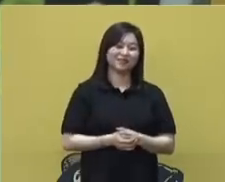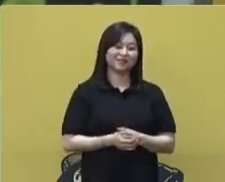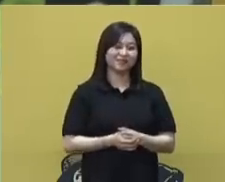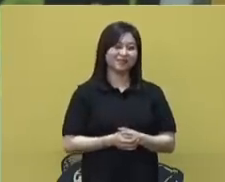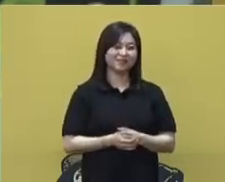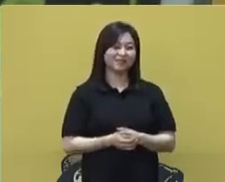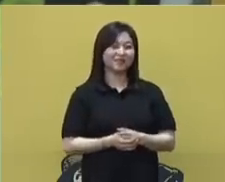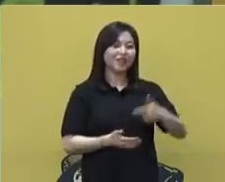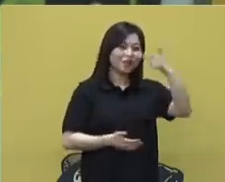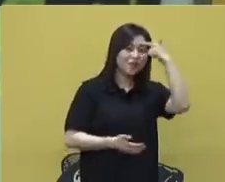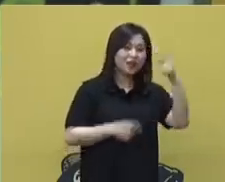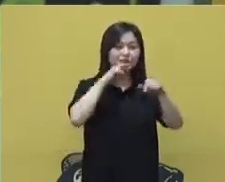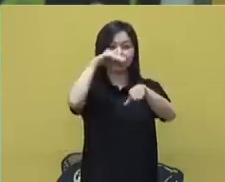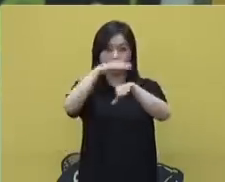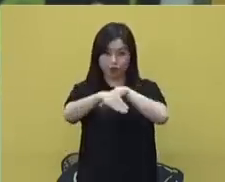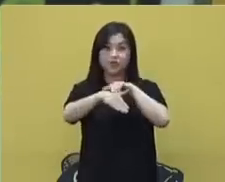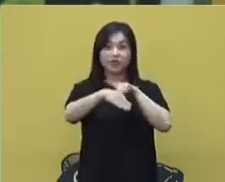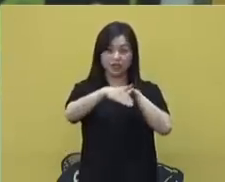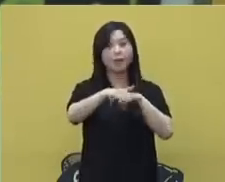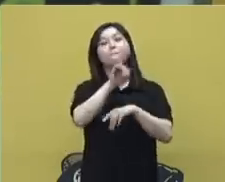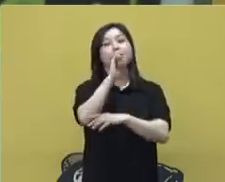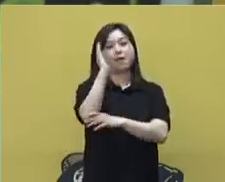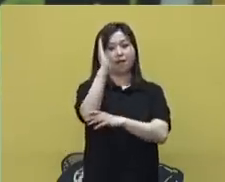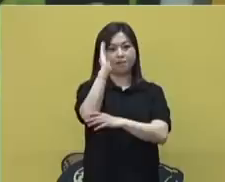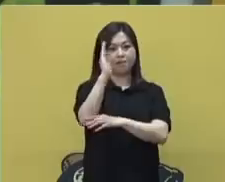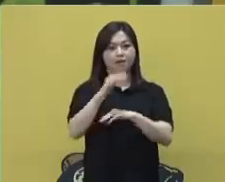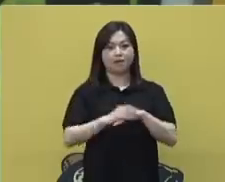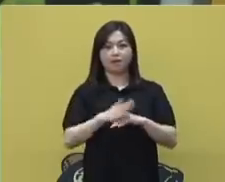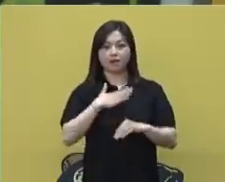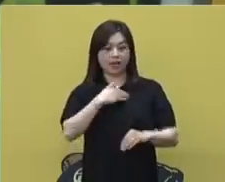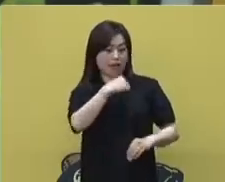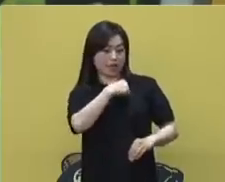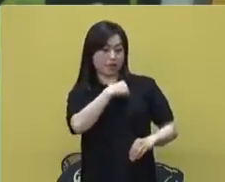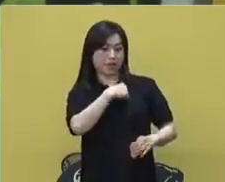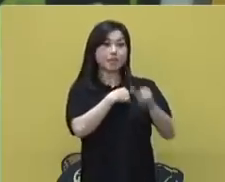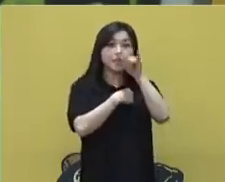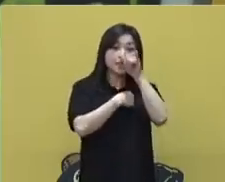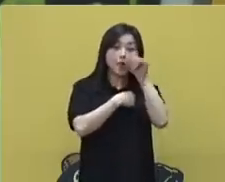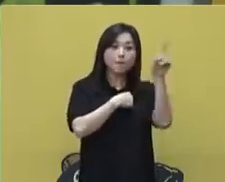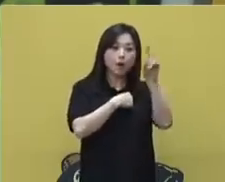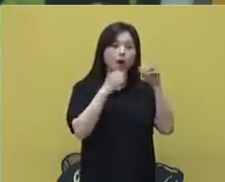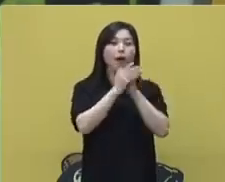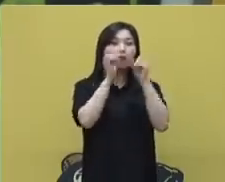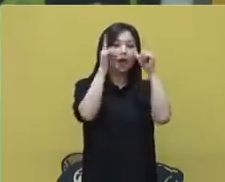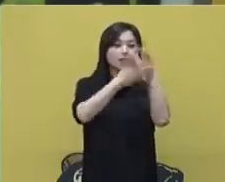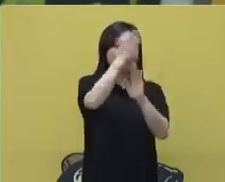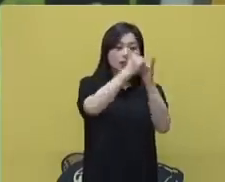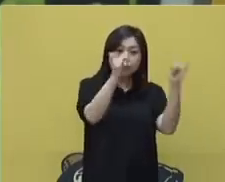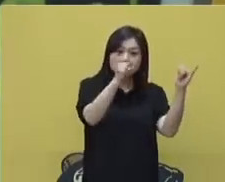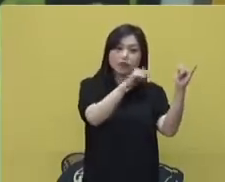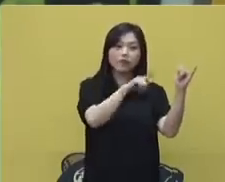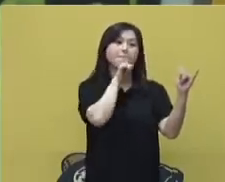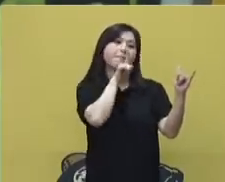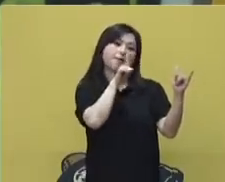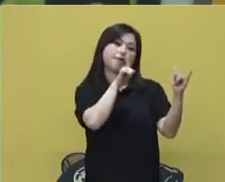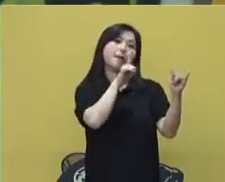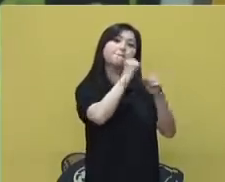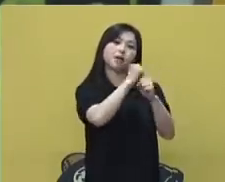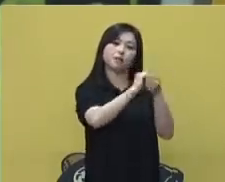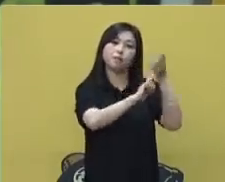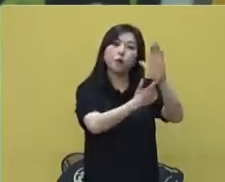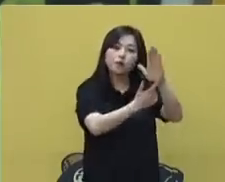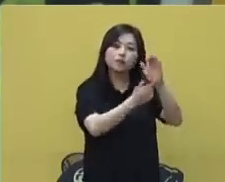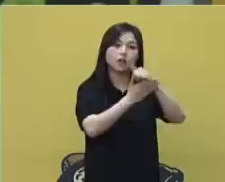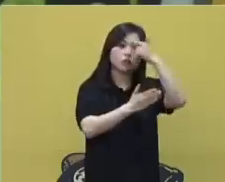노면과 민주주의를 말하다 오늘 모실 분은 제 가슴에도 여기 달려 있는데요. 깨어 있는 시민이라는 말을 만들어 내신